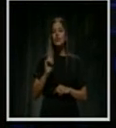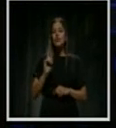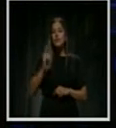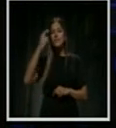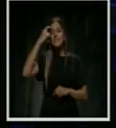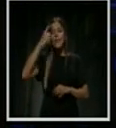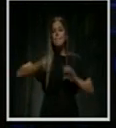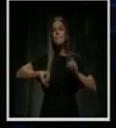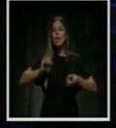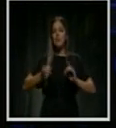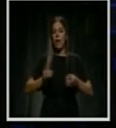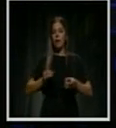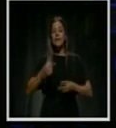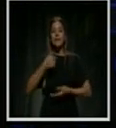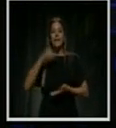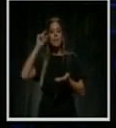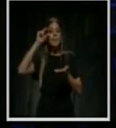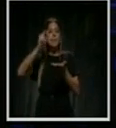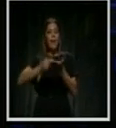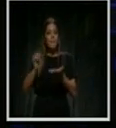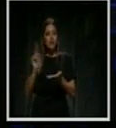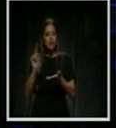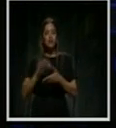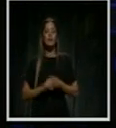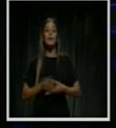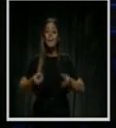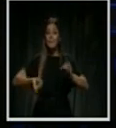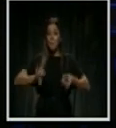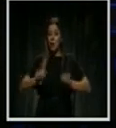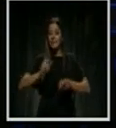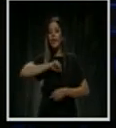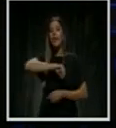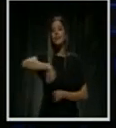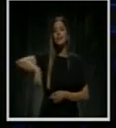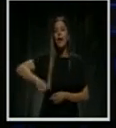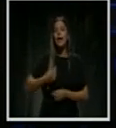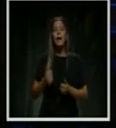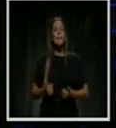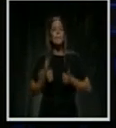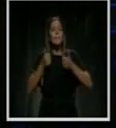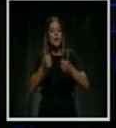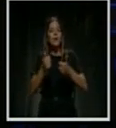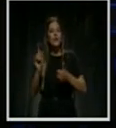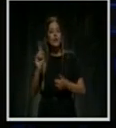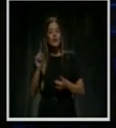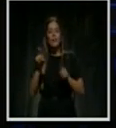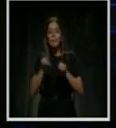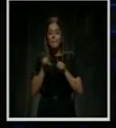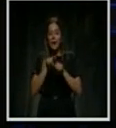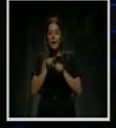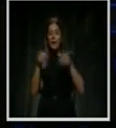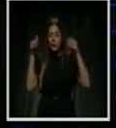il-politika. U jiena nemmen illi il-politika tagħna għandha dejjem tkun waħda illi tkun